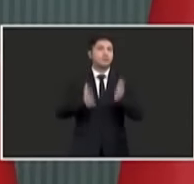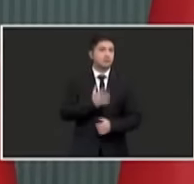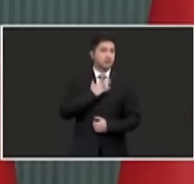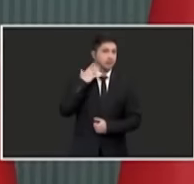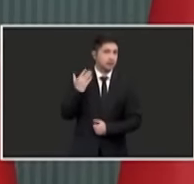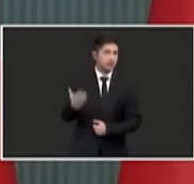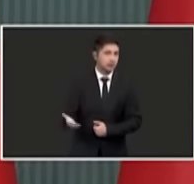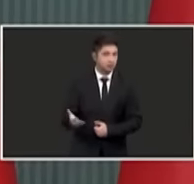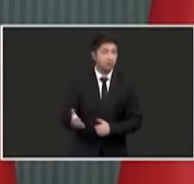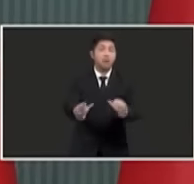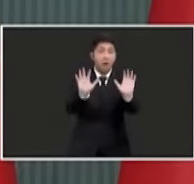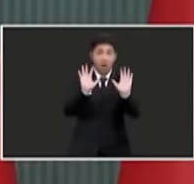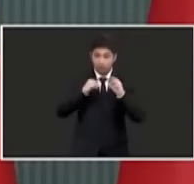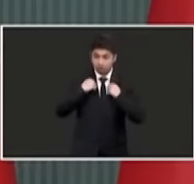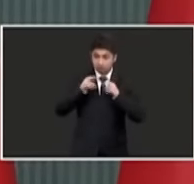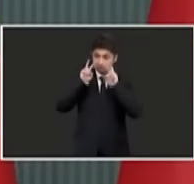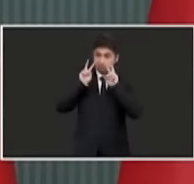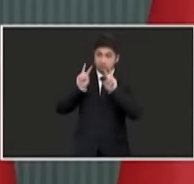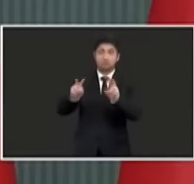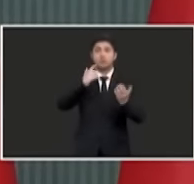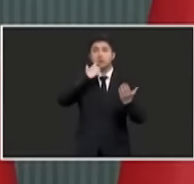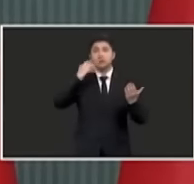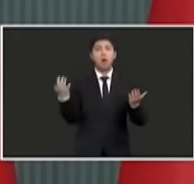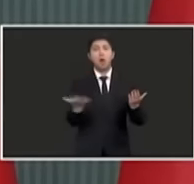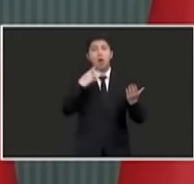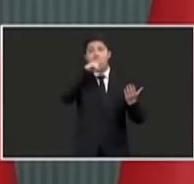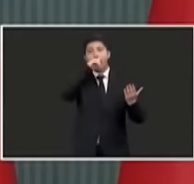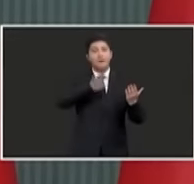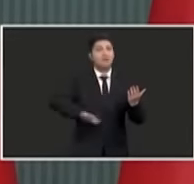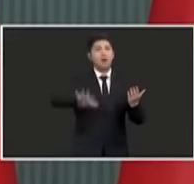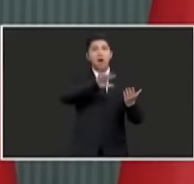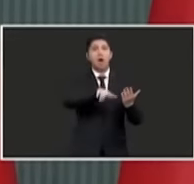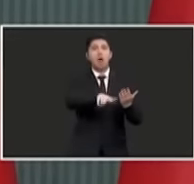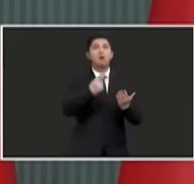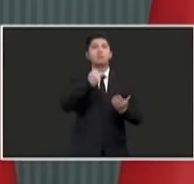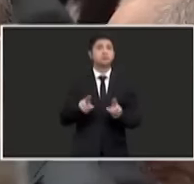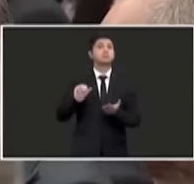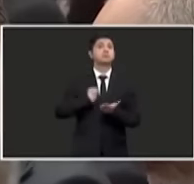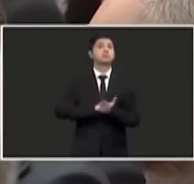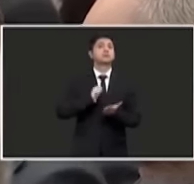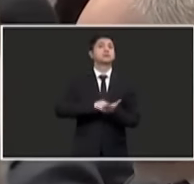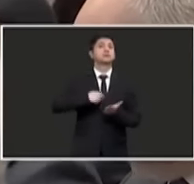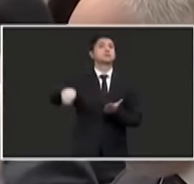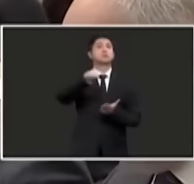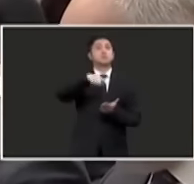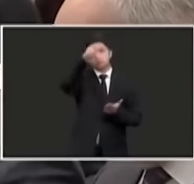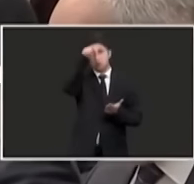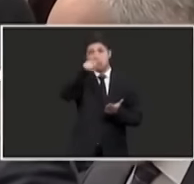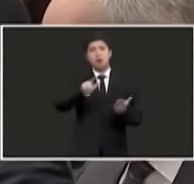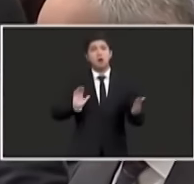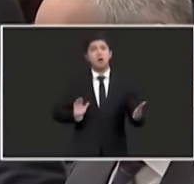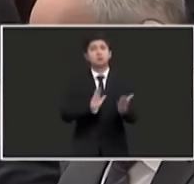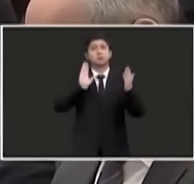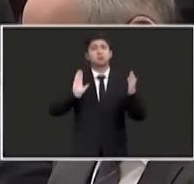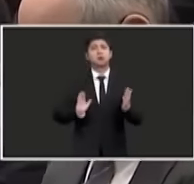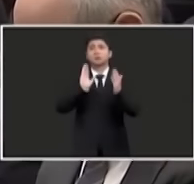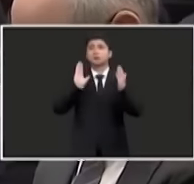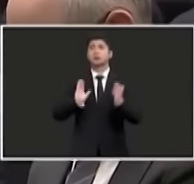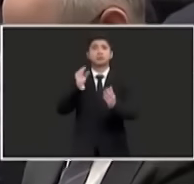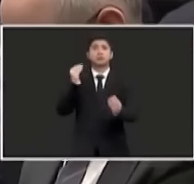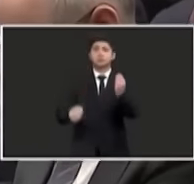Συμβούλιο, πάνω του. Είναι κάτι το οποίο σας προκαλεί εντύπωση και τι σημαίνει, γιατί το έκανε αυτό τώρα σε αυτή τη χρονική